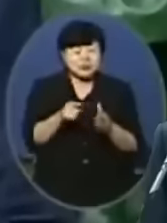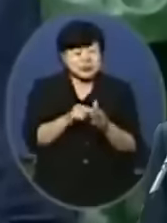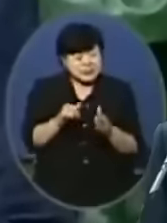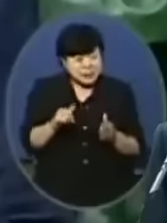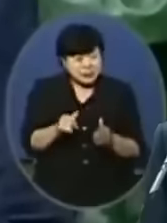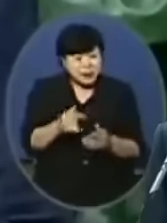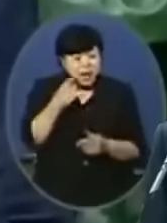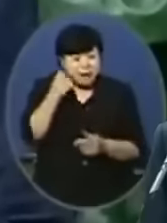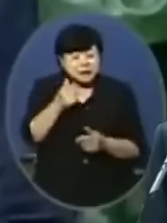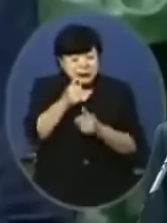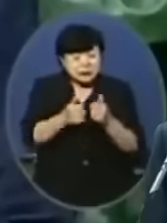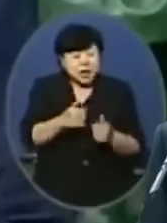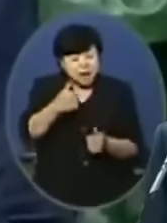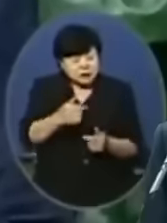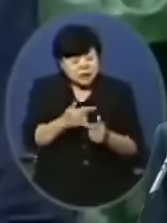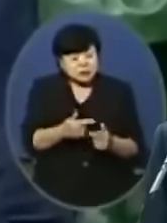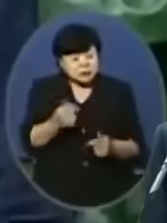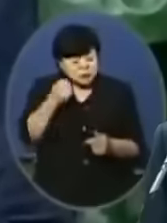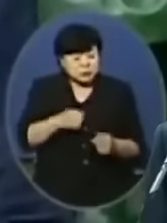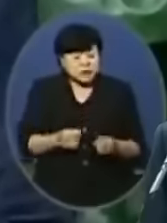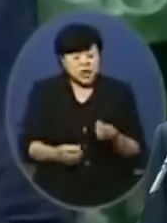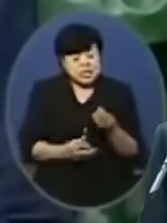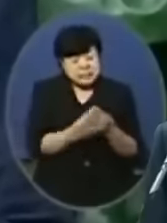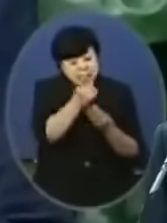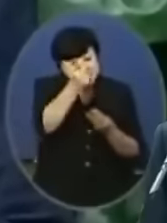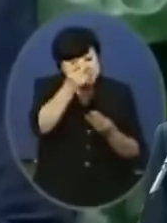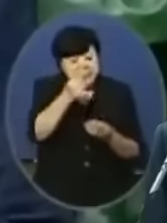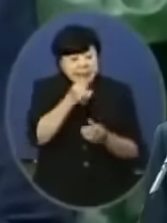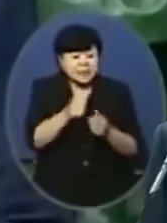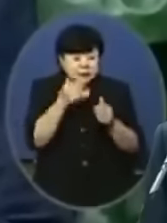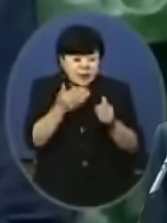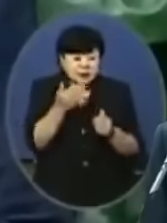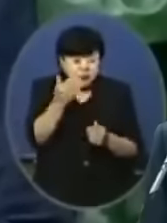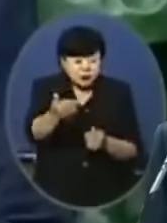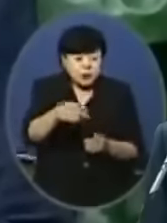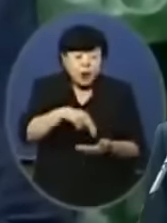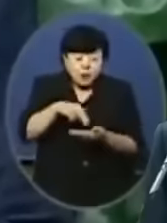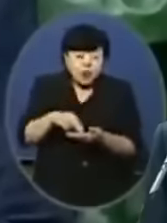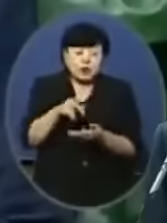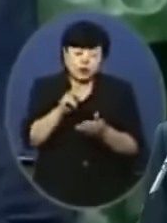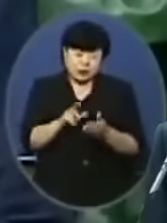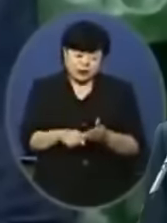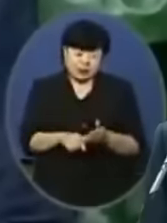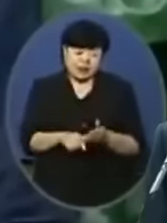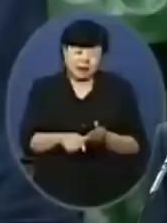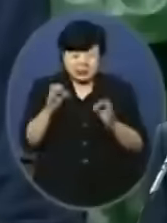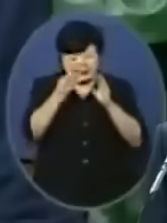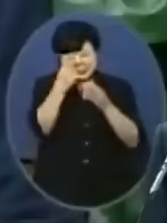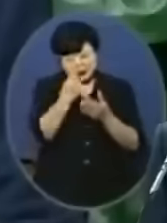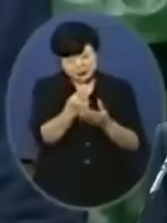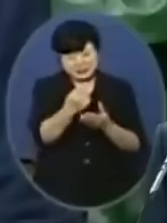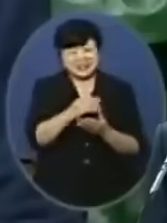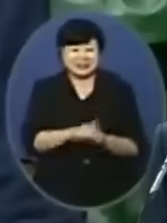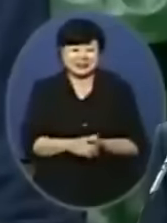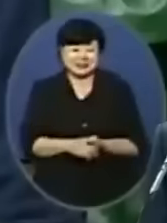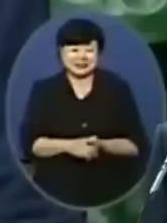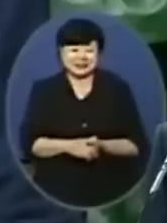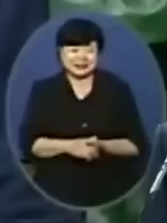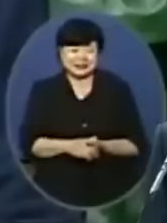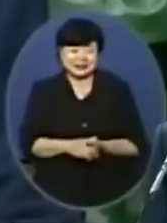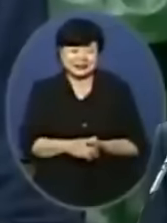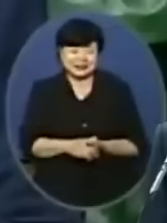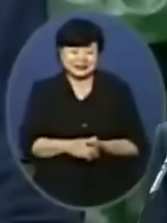사람은 아버지 하나님과 아들 예수와 성령 삼위일체 하나님이 여러분 외로울 때 찾아오시는 것입니다.